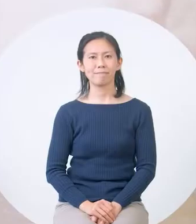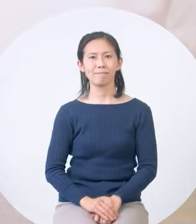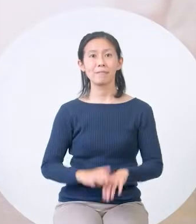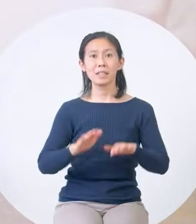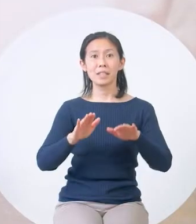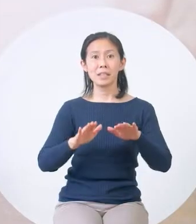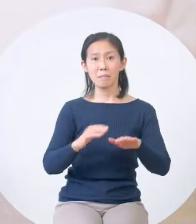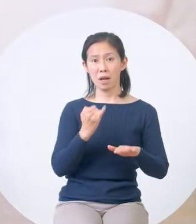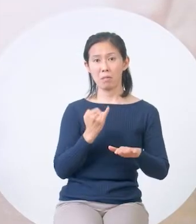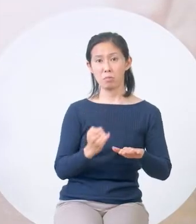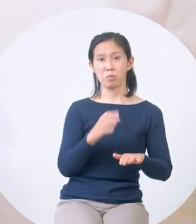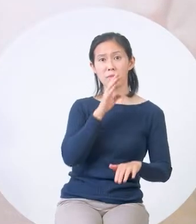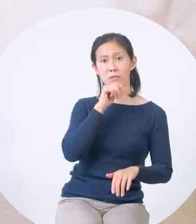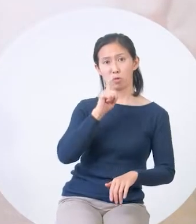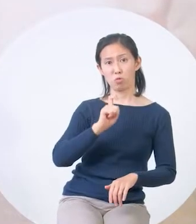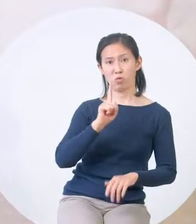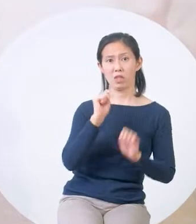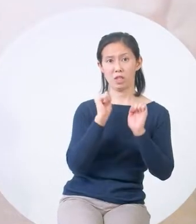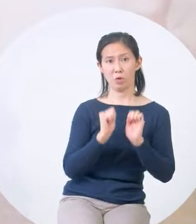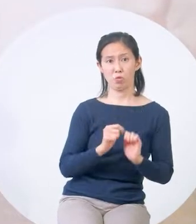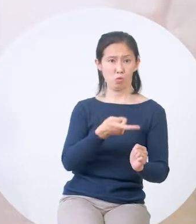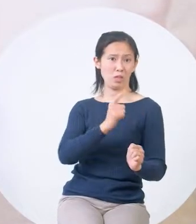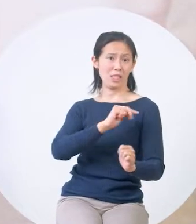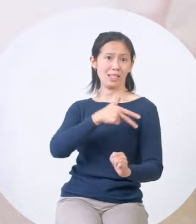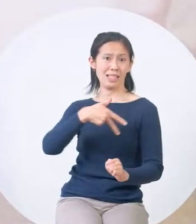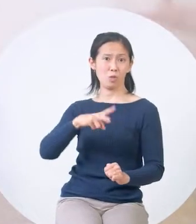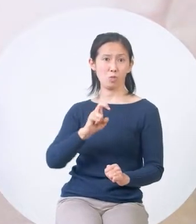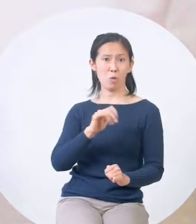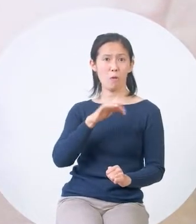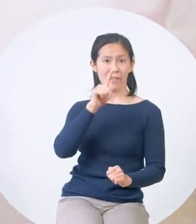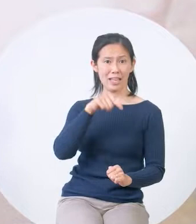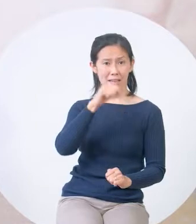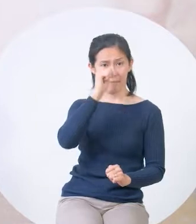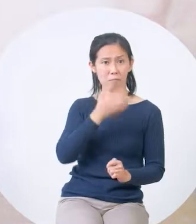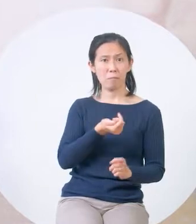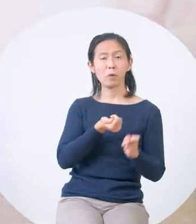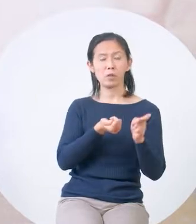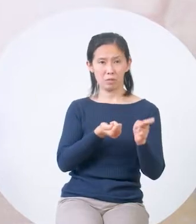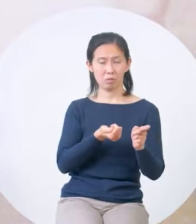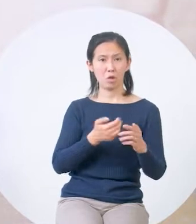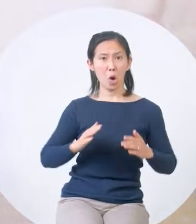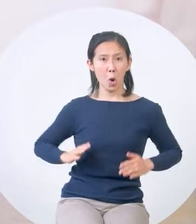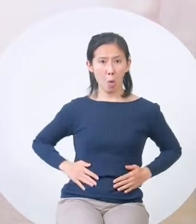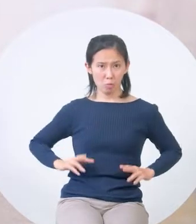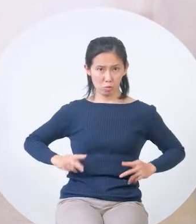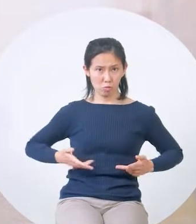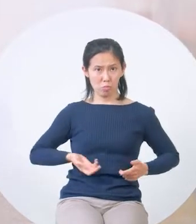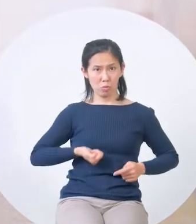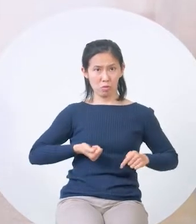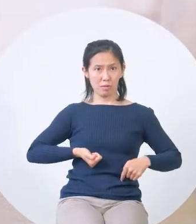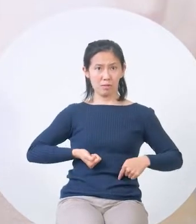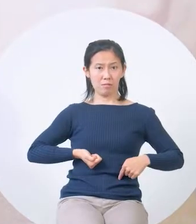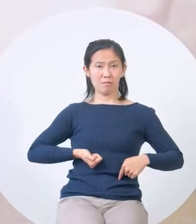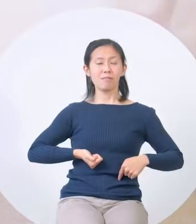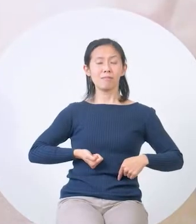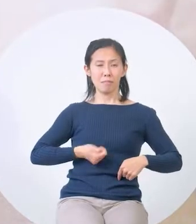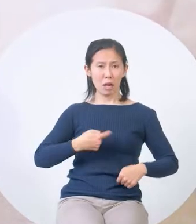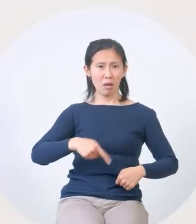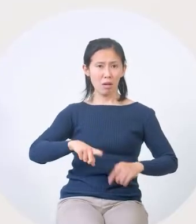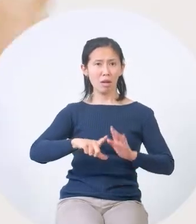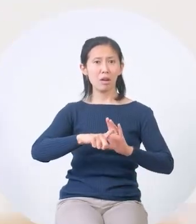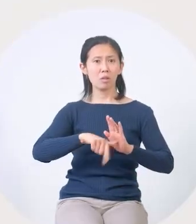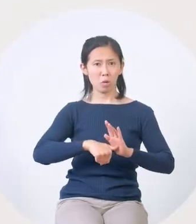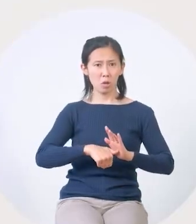今11歳の娘がいて、筋ジストロフィーなんですけれども、おむつをしてます。で排泄するとき